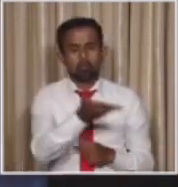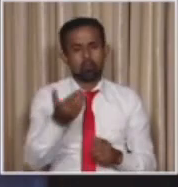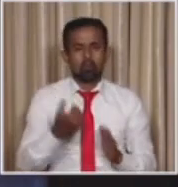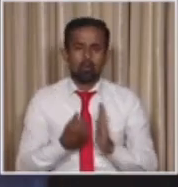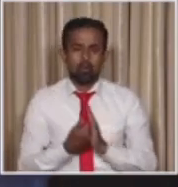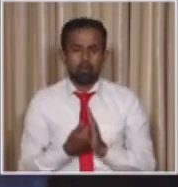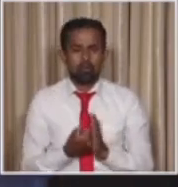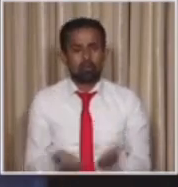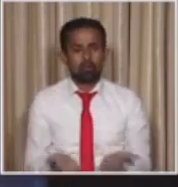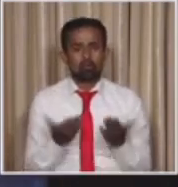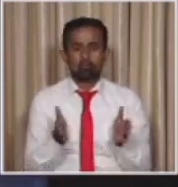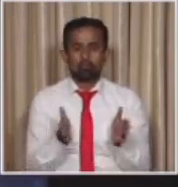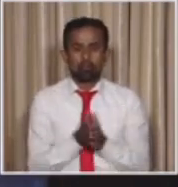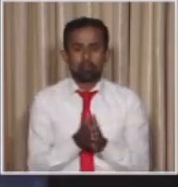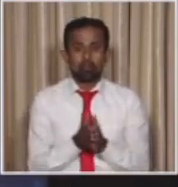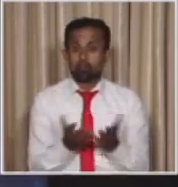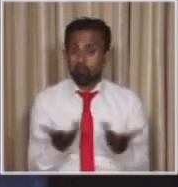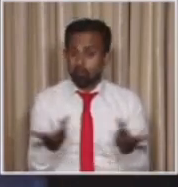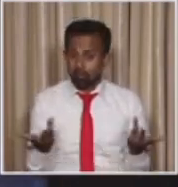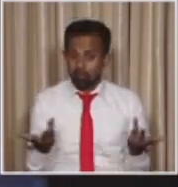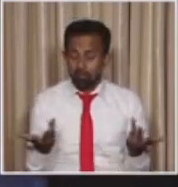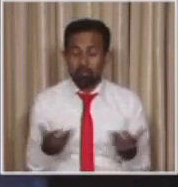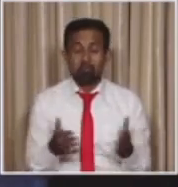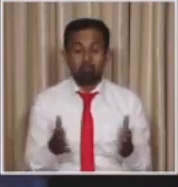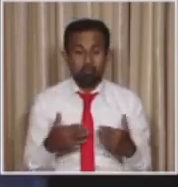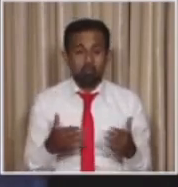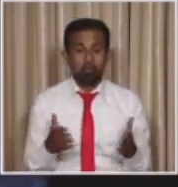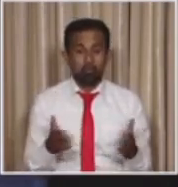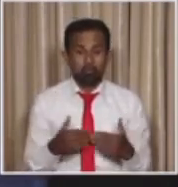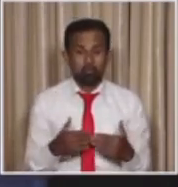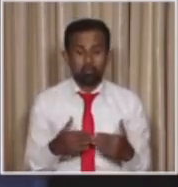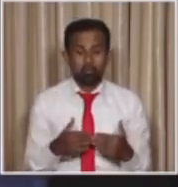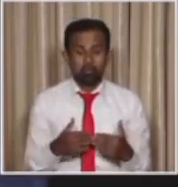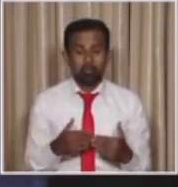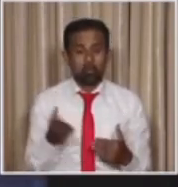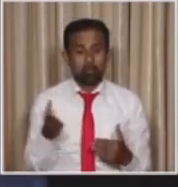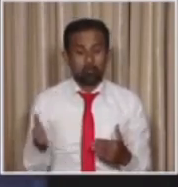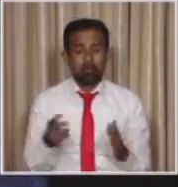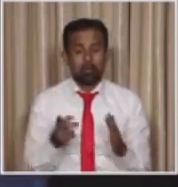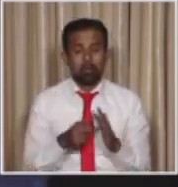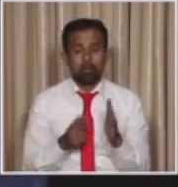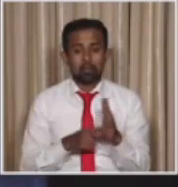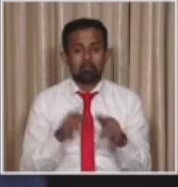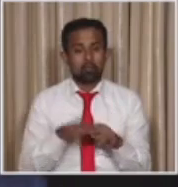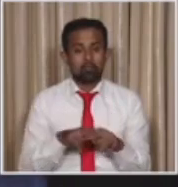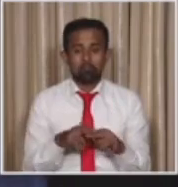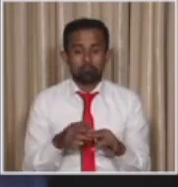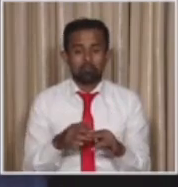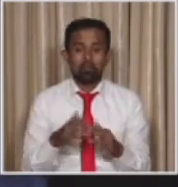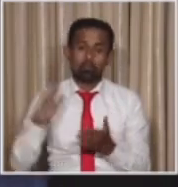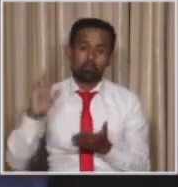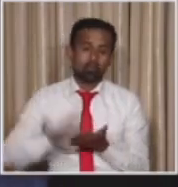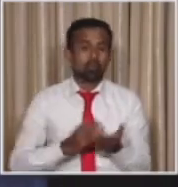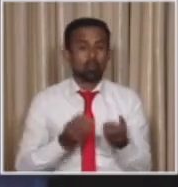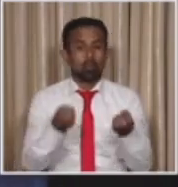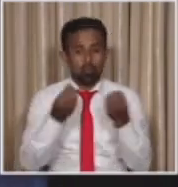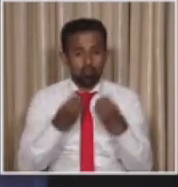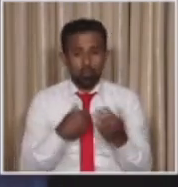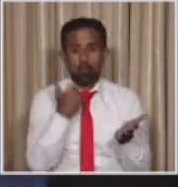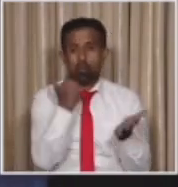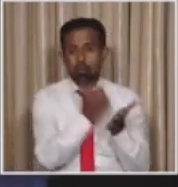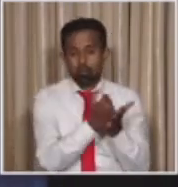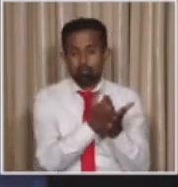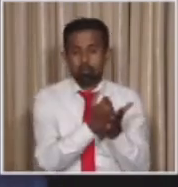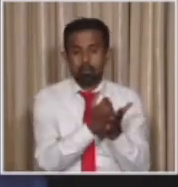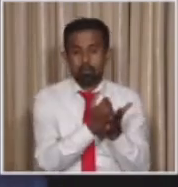ඒවා එක්ක මිනිස්සු එකතු වෙයි එම නැත්තම් තව දුරටත් මේ මේ IMF එක නෙමෙයි කොහෙන් සහයෝගය ආවත් ලෝක බැංකුව වෙන්න